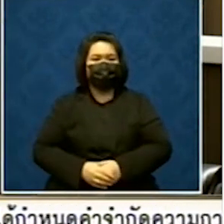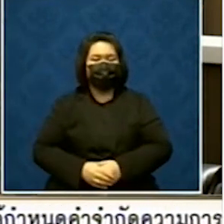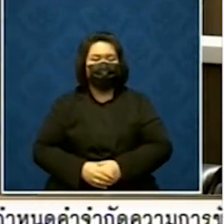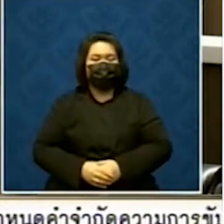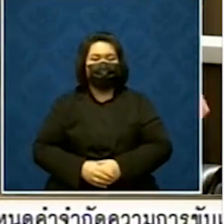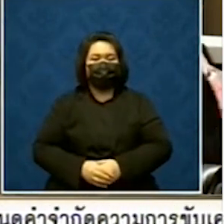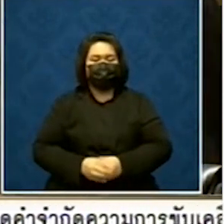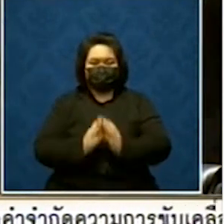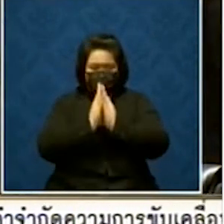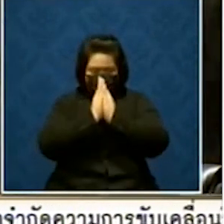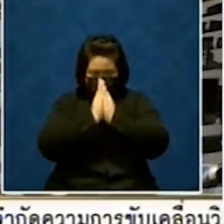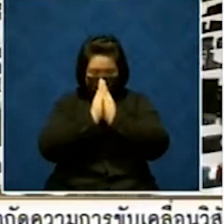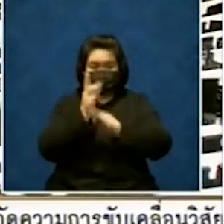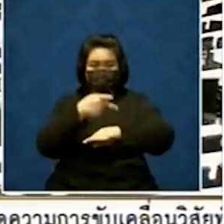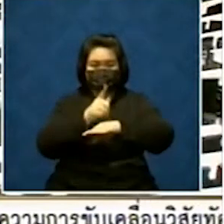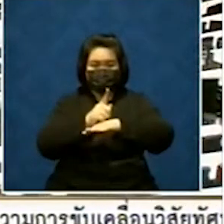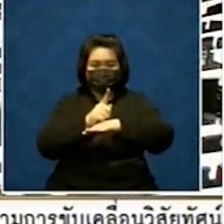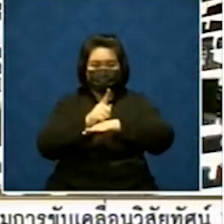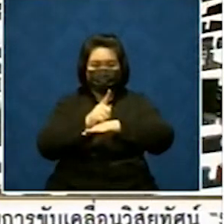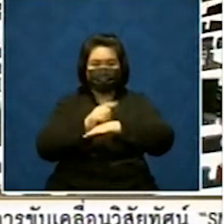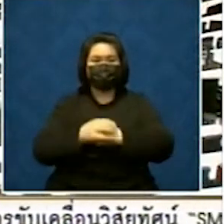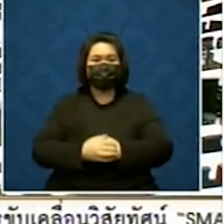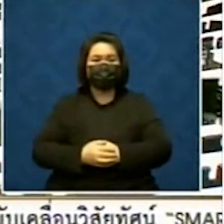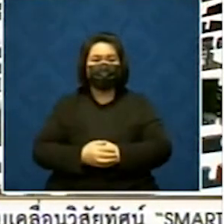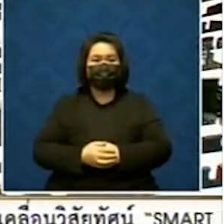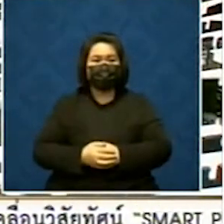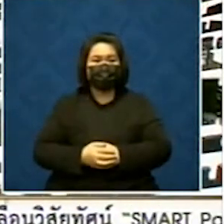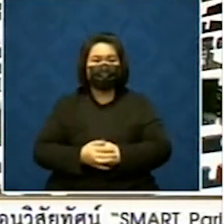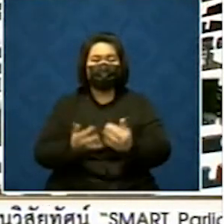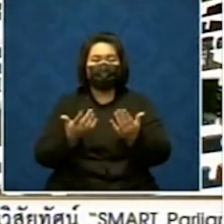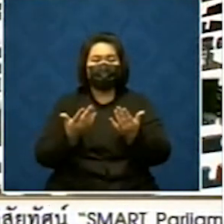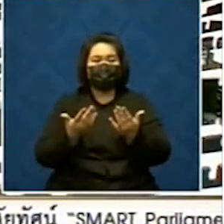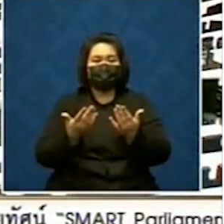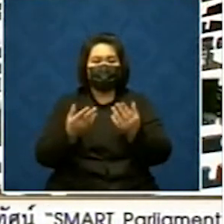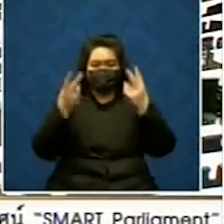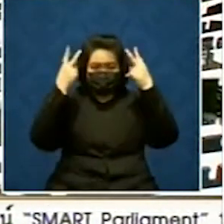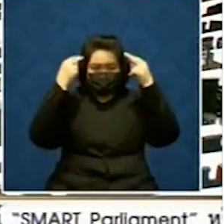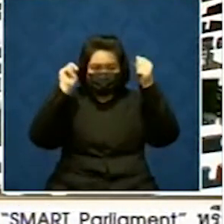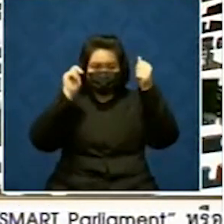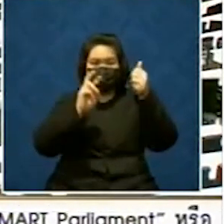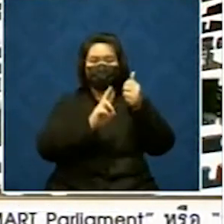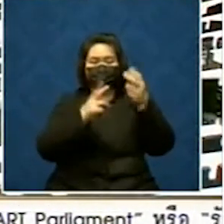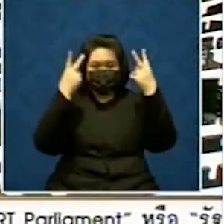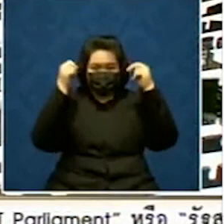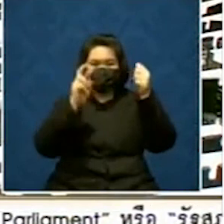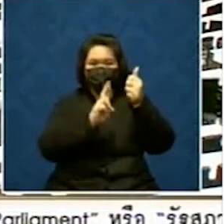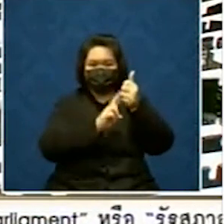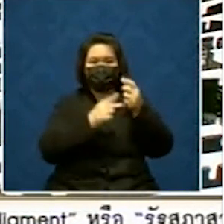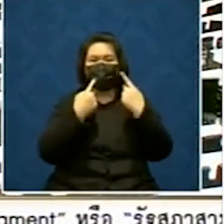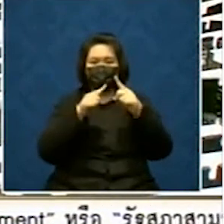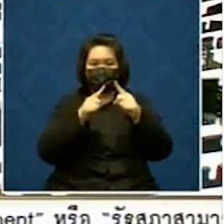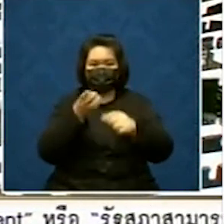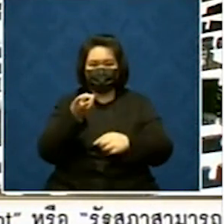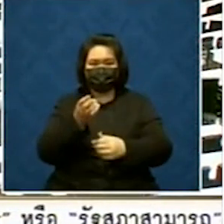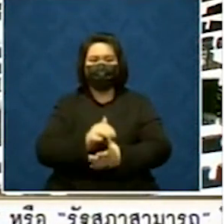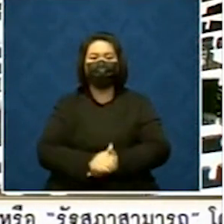ประวิยวงสุวรรณรองนายกรัฐมตรีกรณีที่มีการหิกเลี่ยงกฎหมายป้องกันธุจริใช้อำนาจแสกแงขนัก